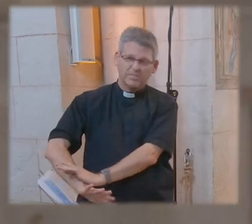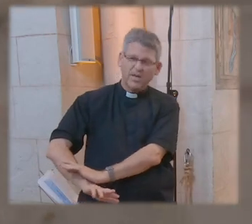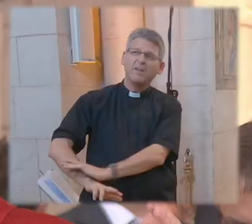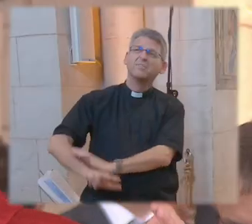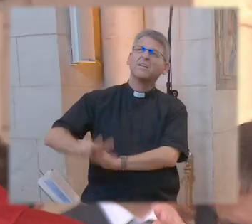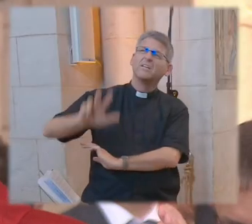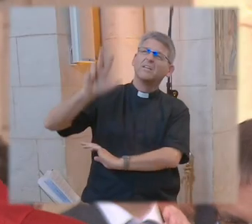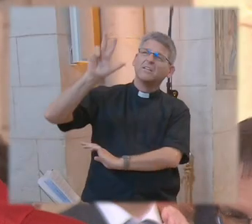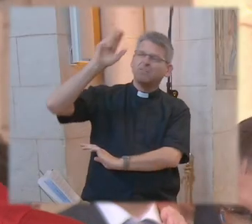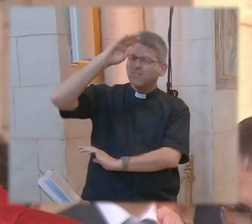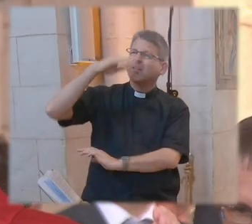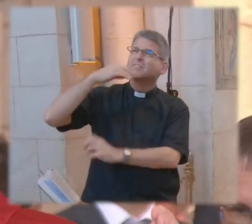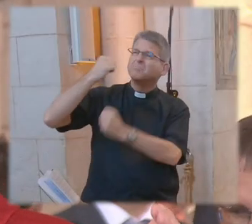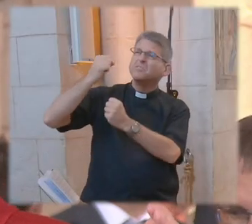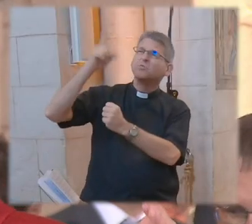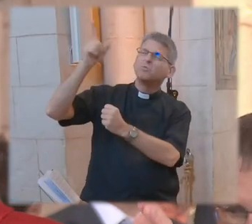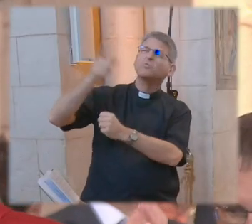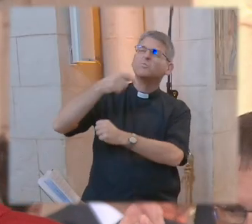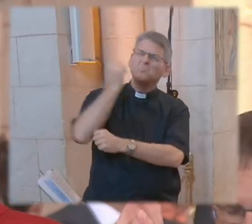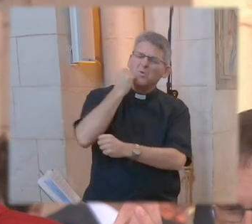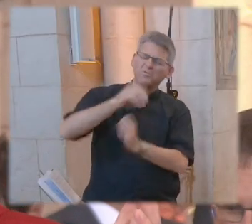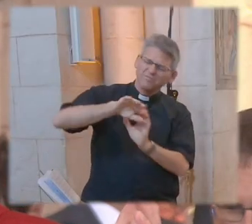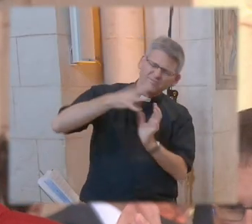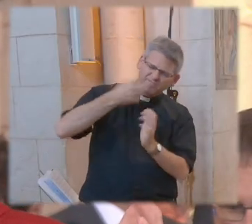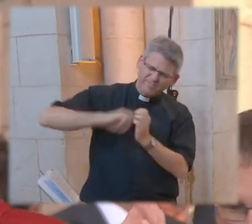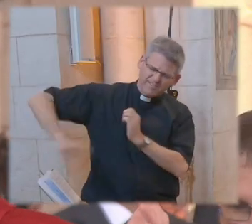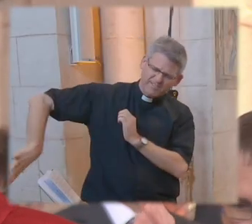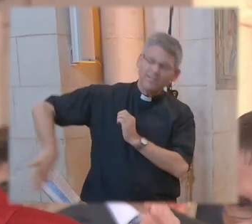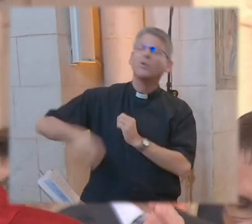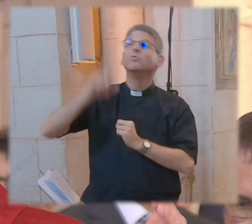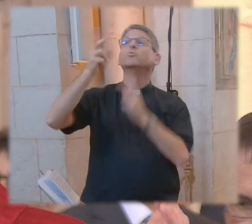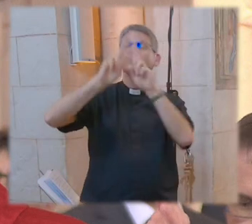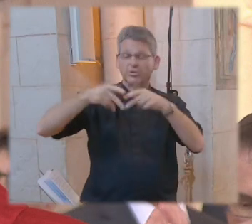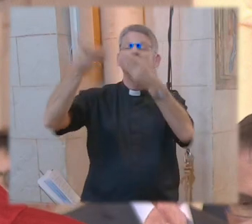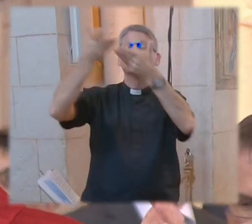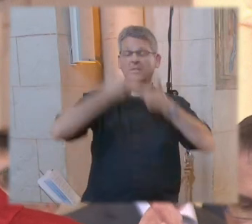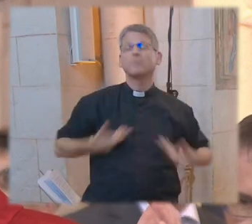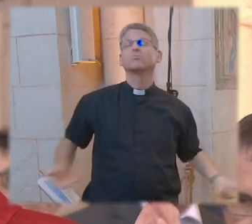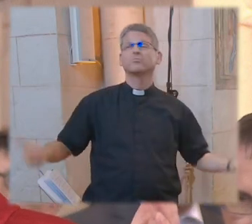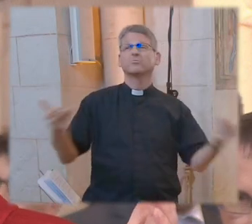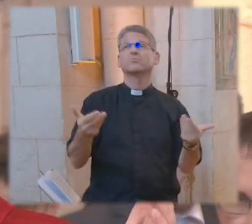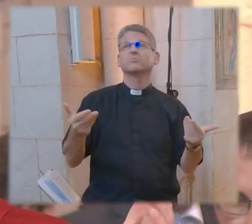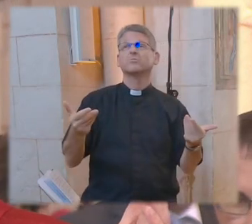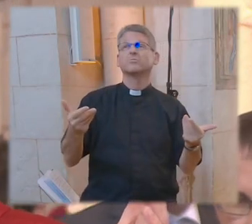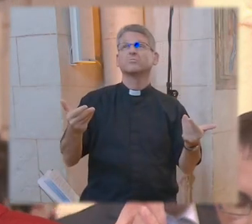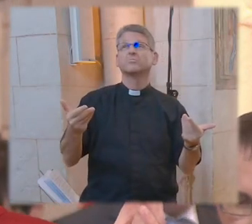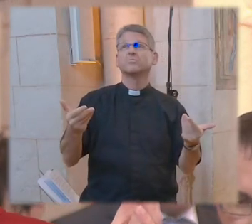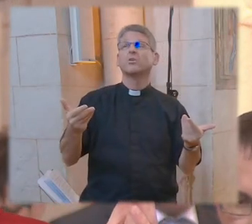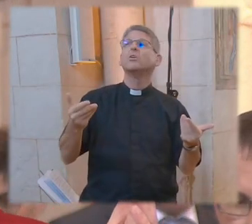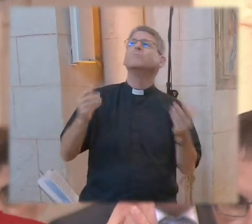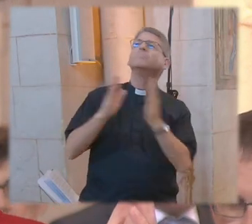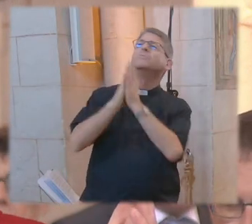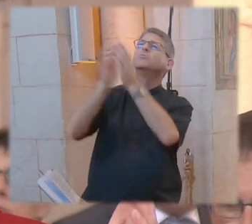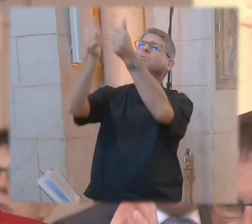Herr allmächtiger Vater, von allem Bösen und gib Frieden in unseren Tagen. Komm uns zu Hilfe